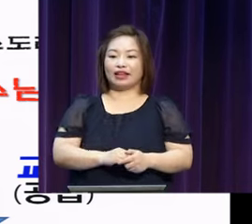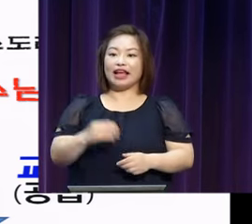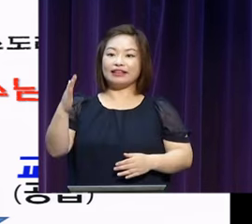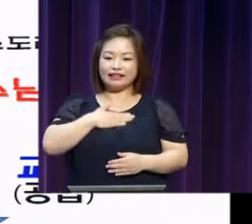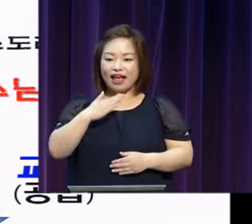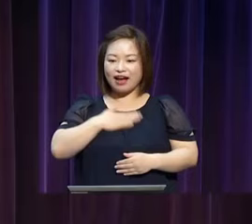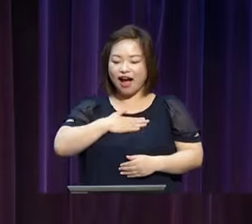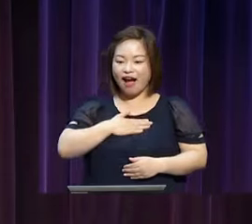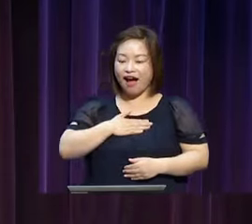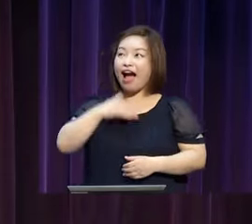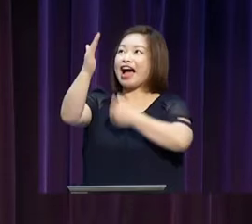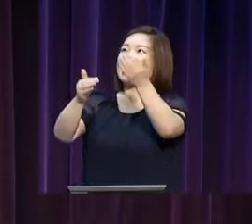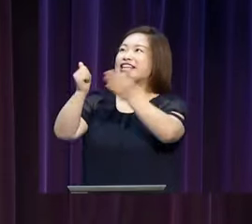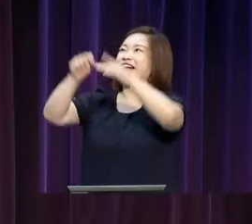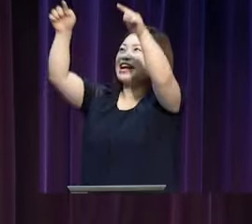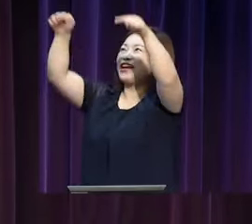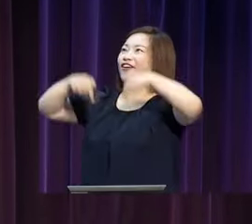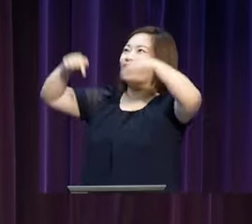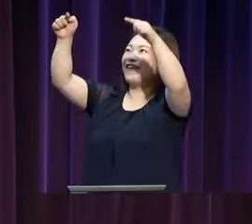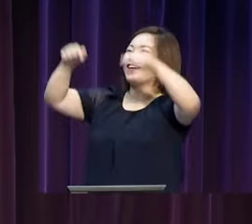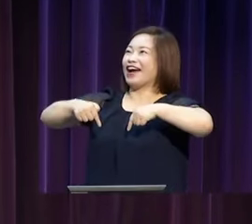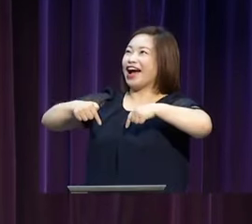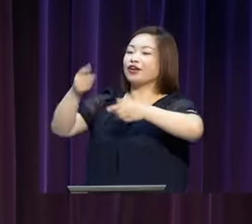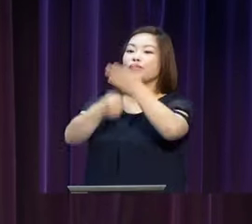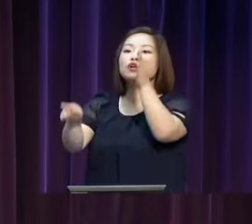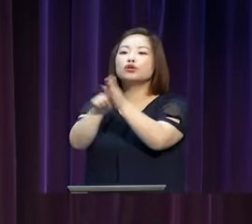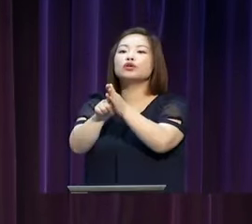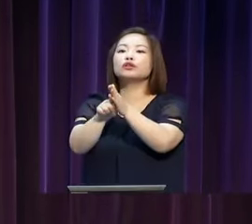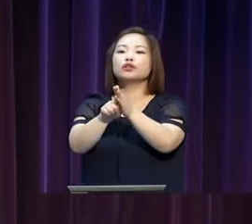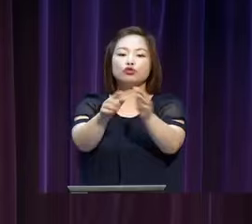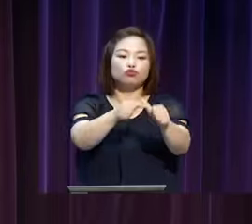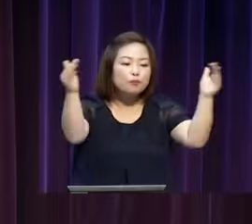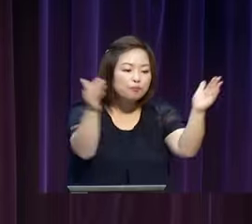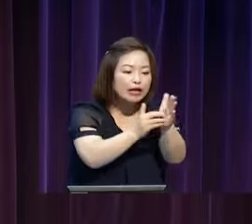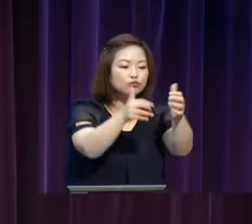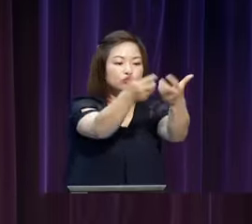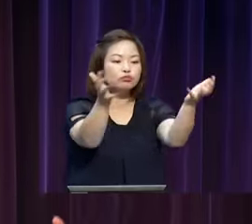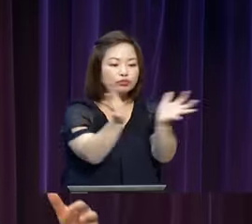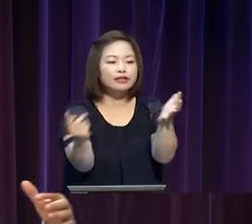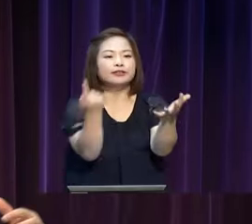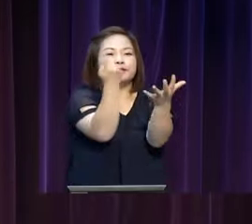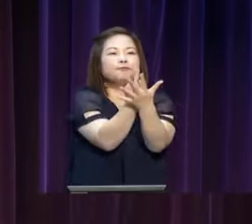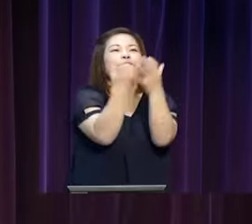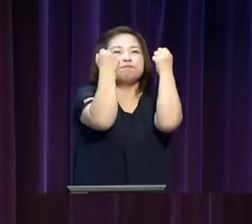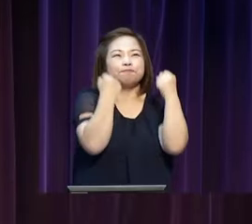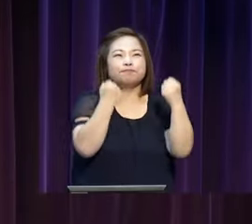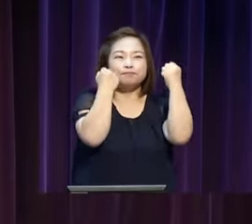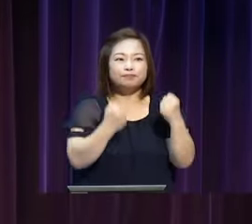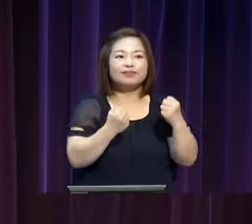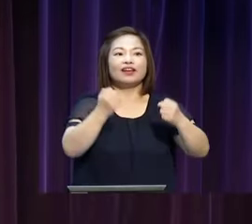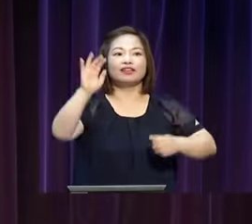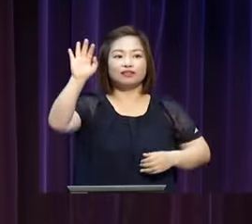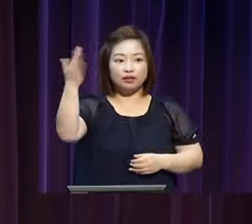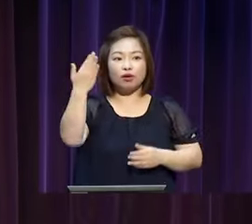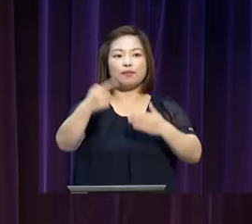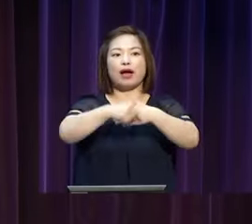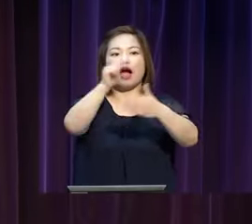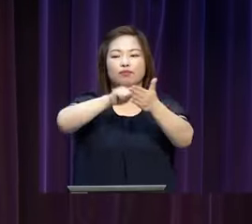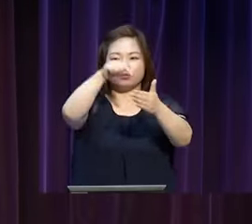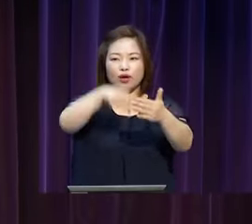위해서는 항상 교회 안에 있어야 된다. 구원받은 사람들과 늘 함께 해야 된다. 이것을